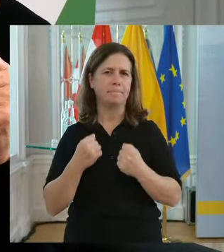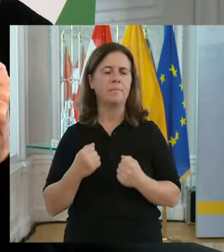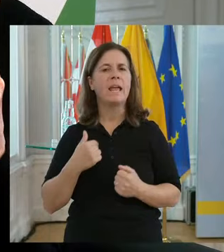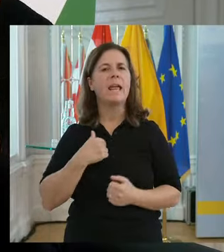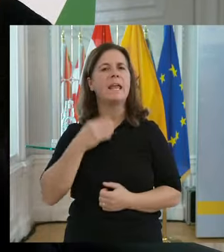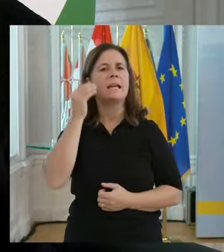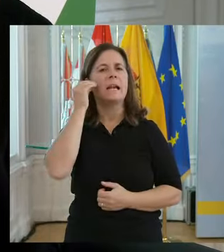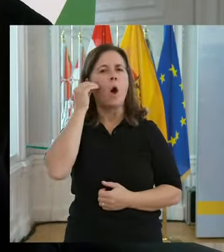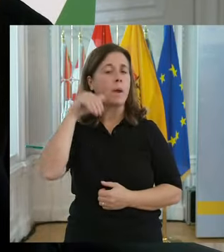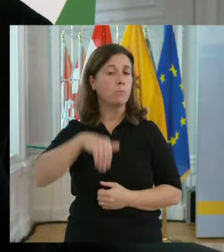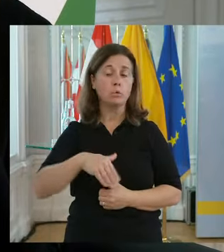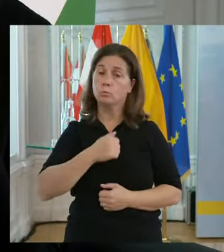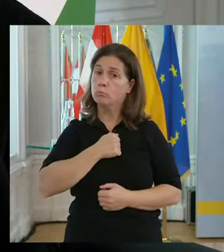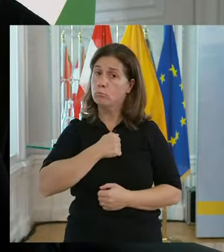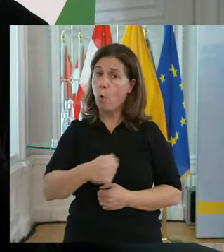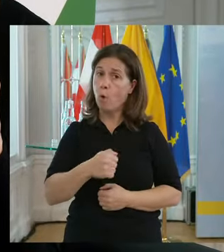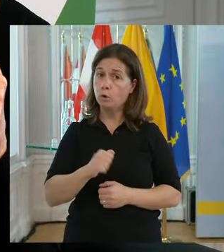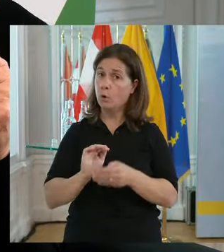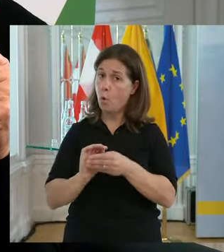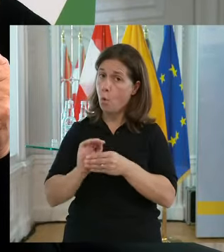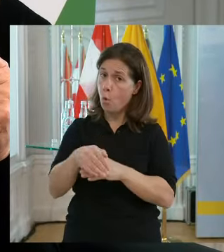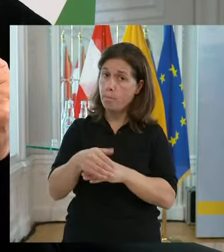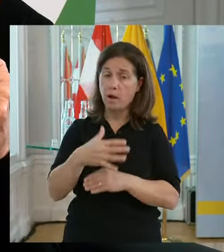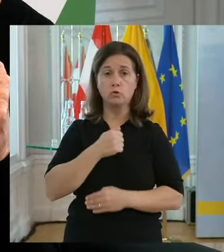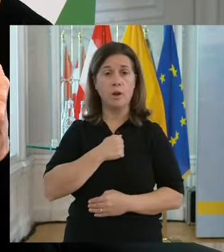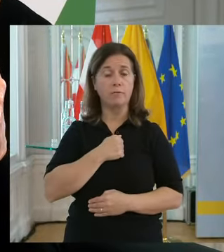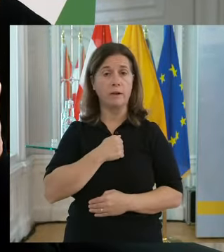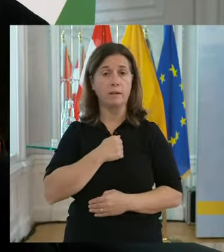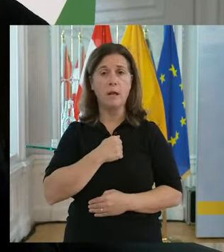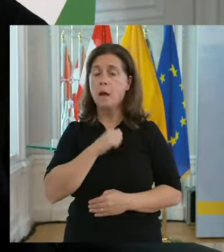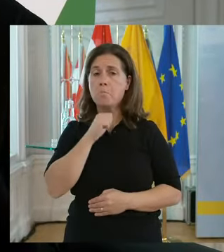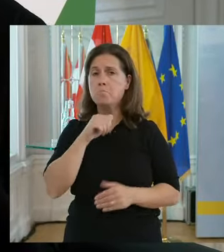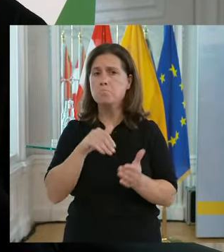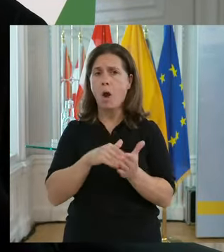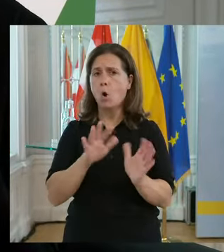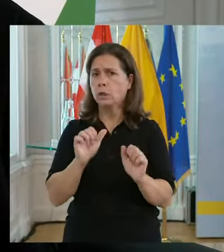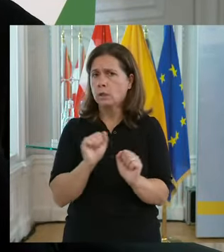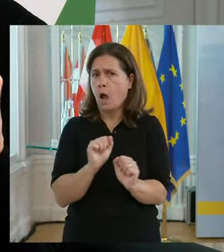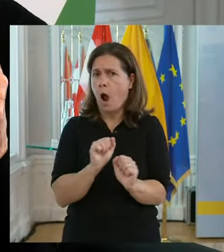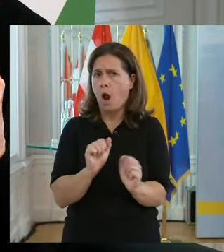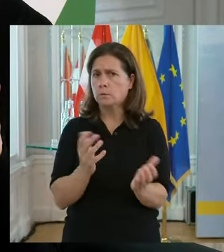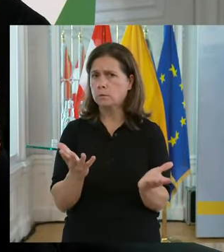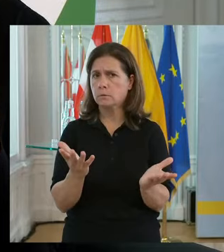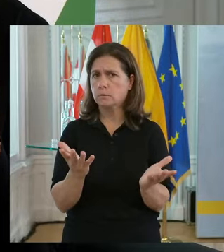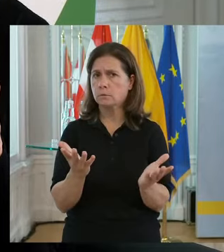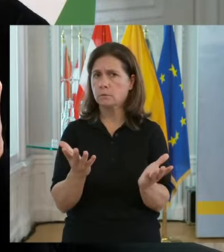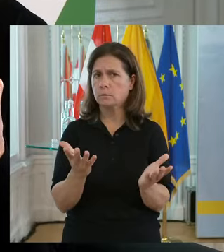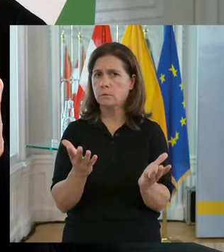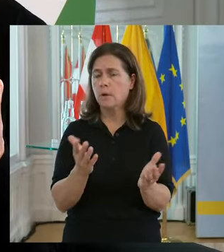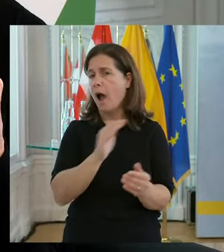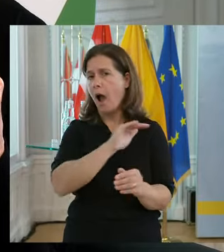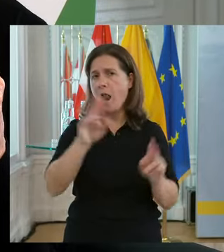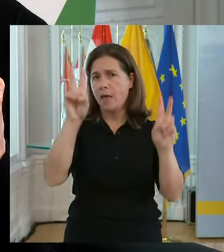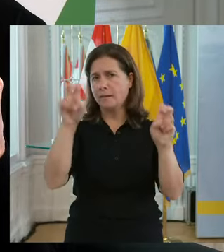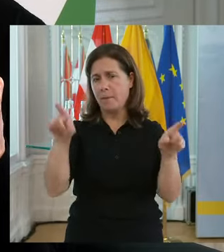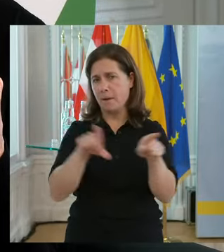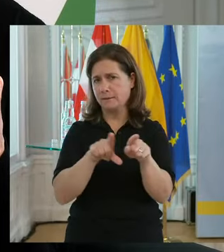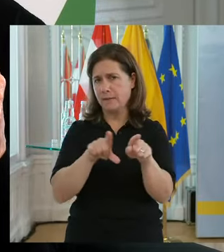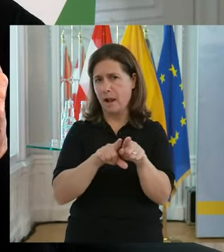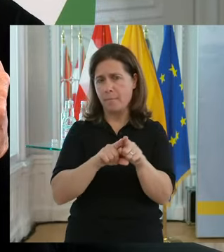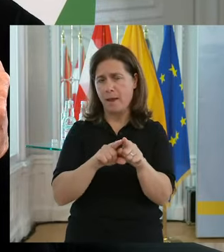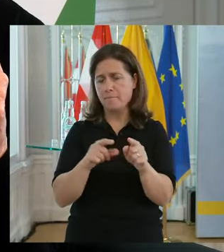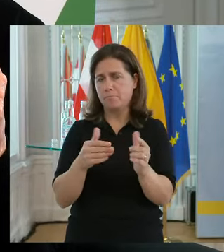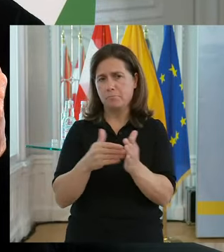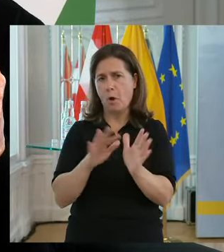Ich glaube, man muss sich drüber trauen und sich nicht davor fürchten. Also das sollte bei allen Themen, sollte man sich